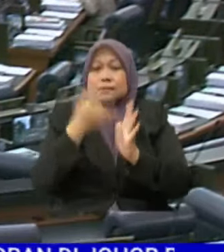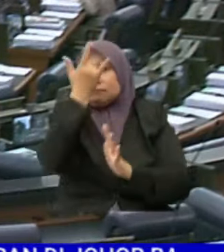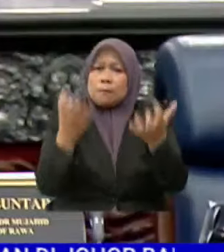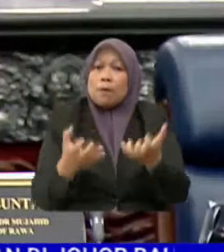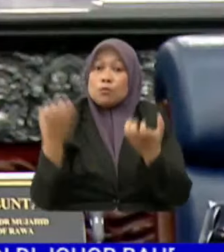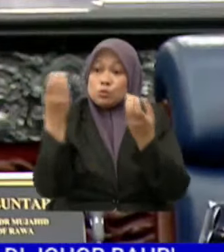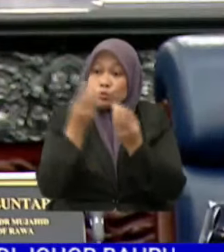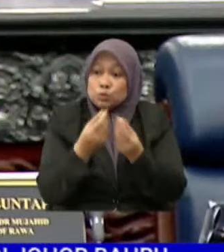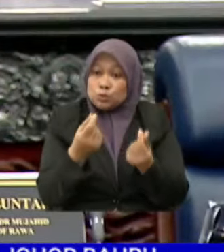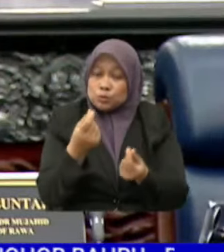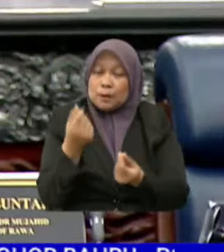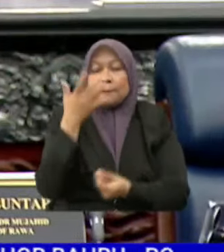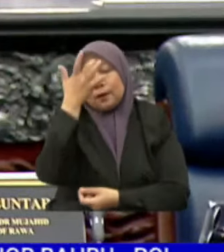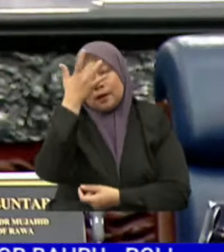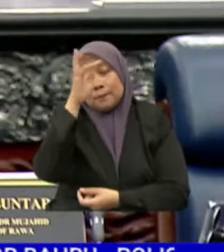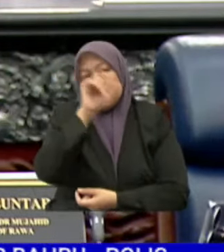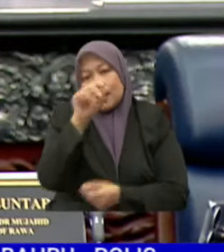ahliman